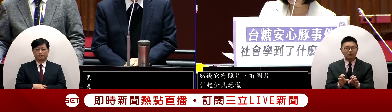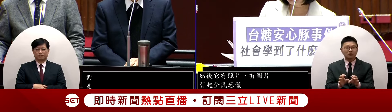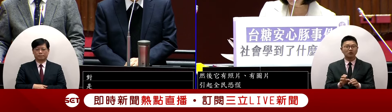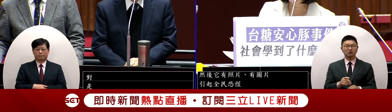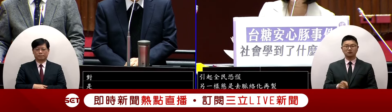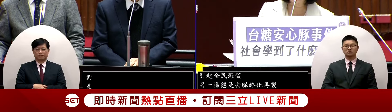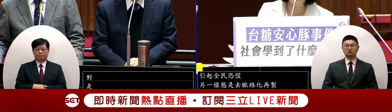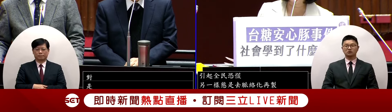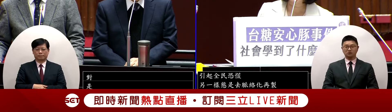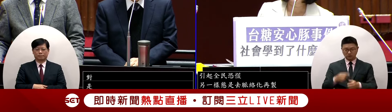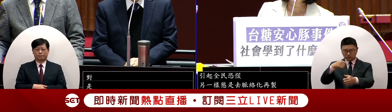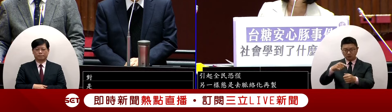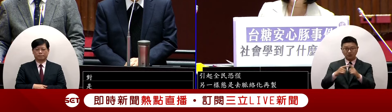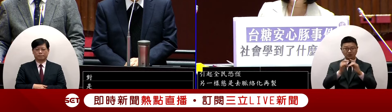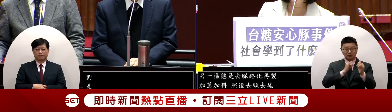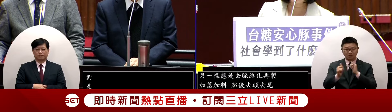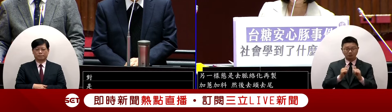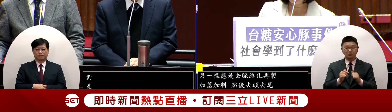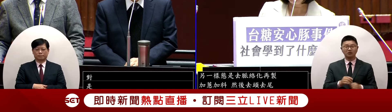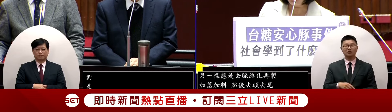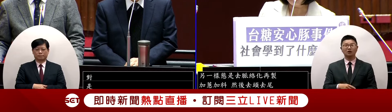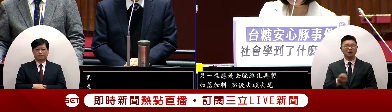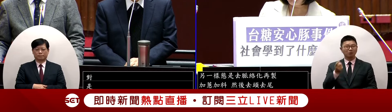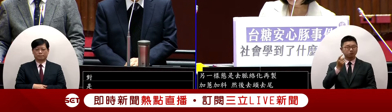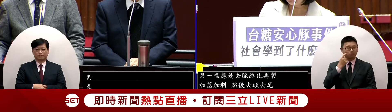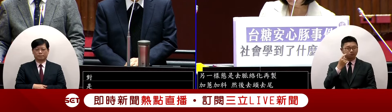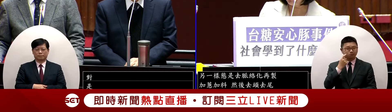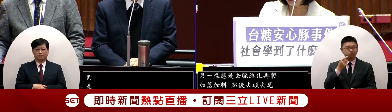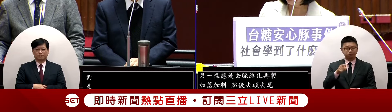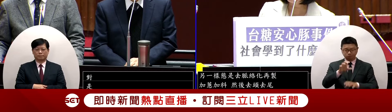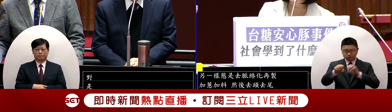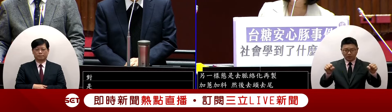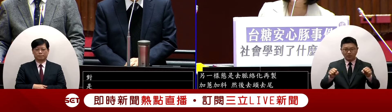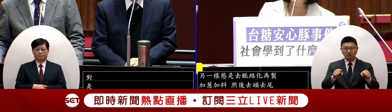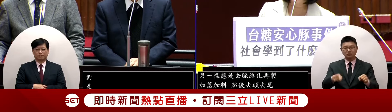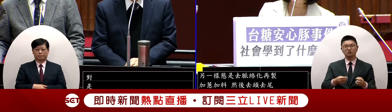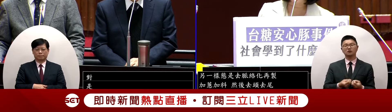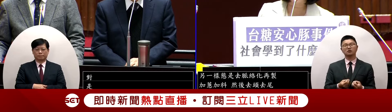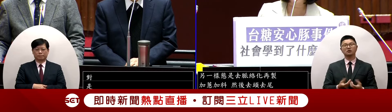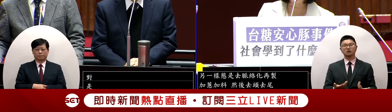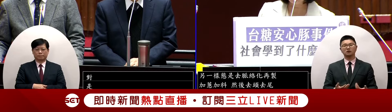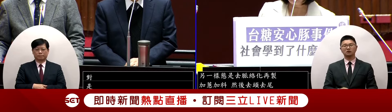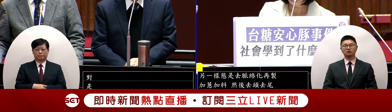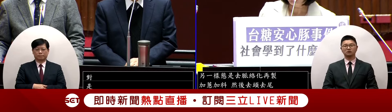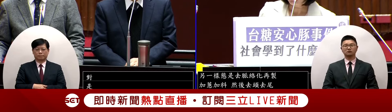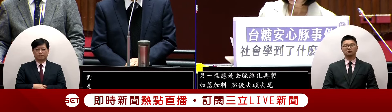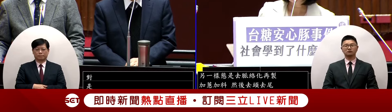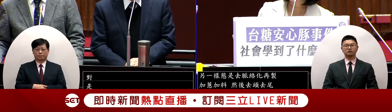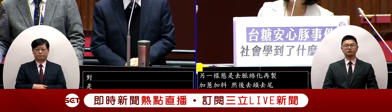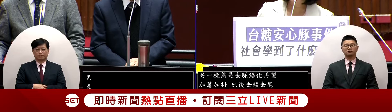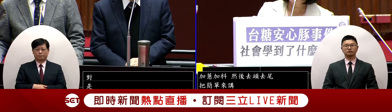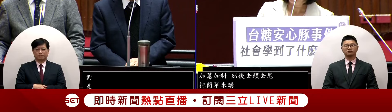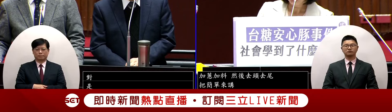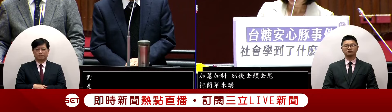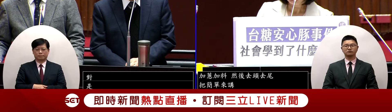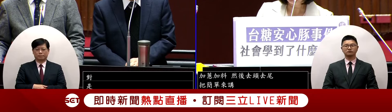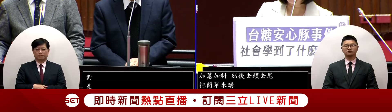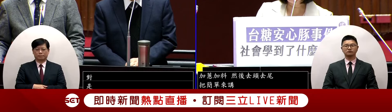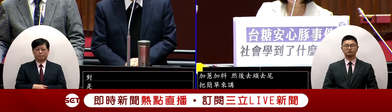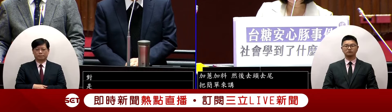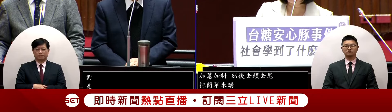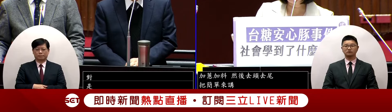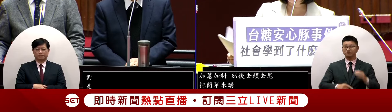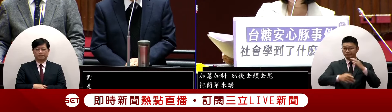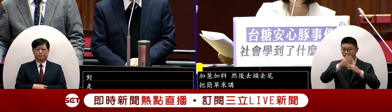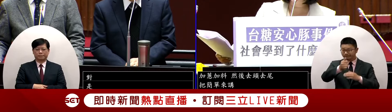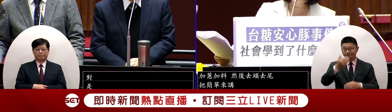全民的打假，怎么来完备呢？我们来到我的最后倒数第二页，院长，我们